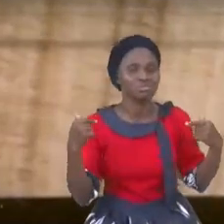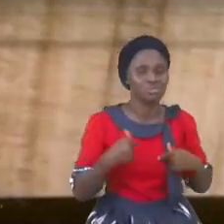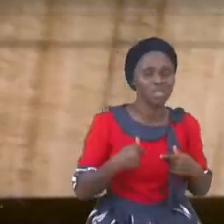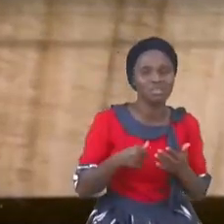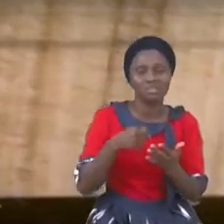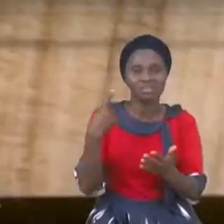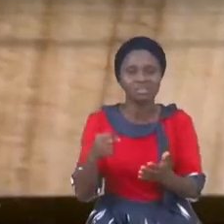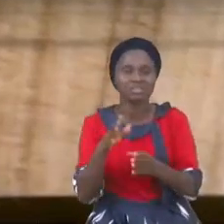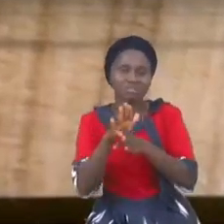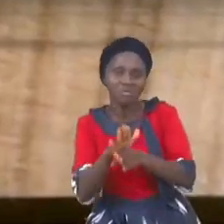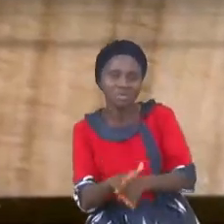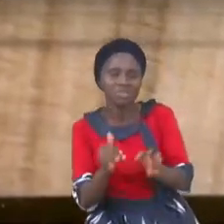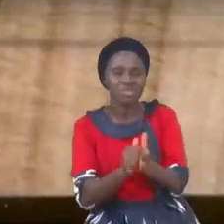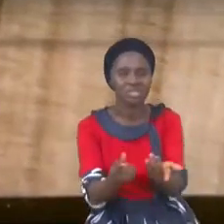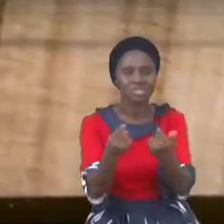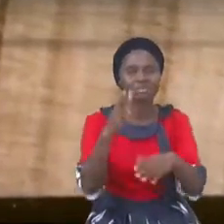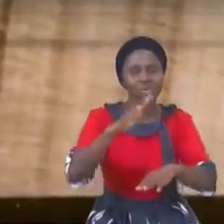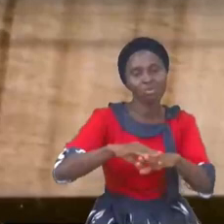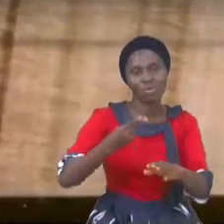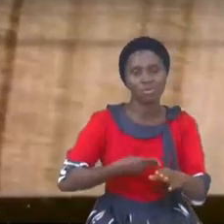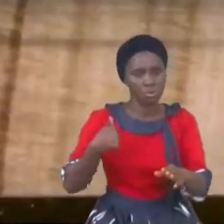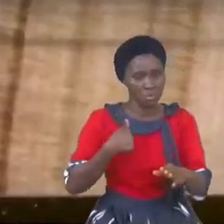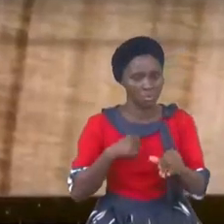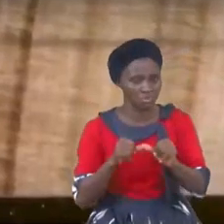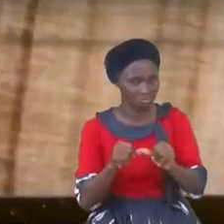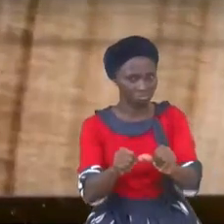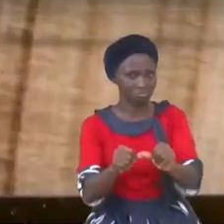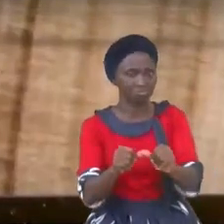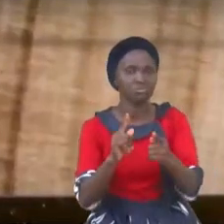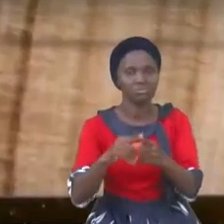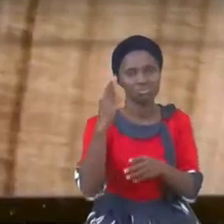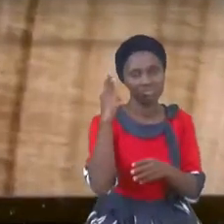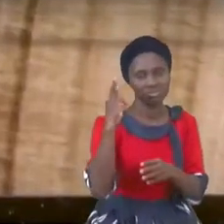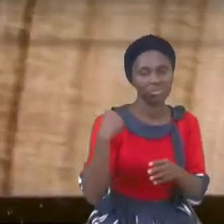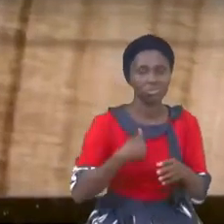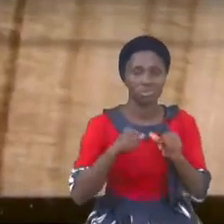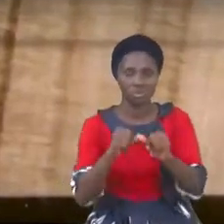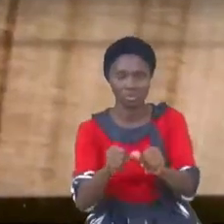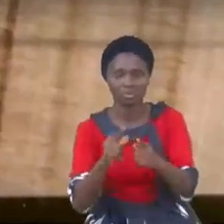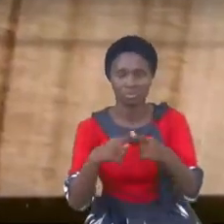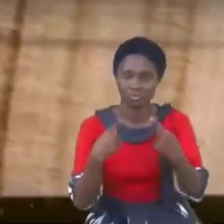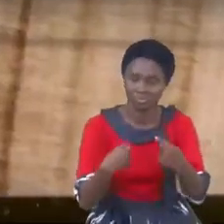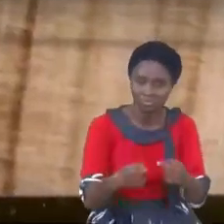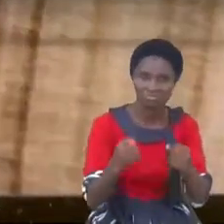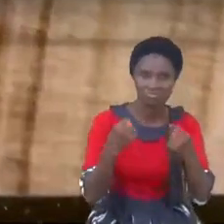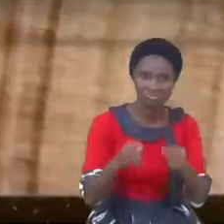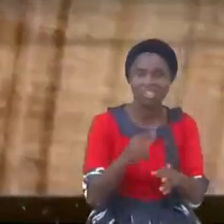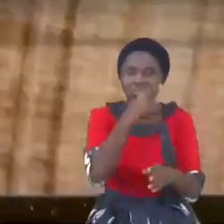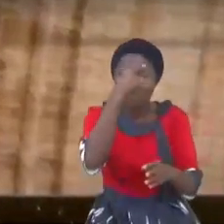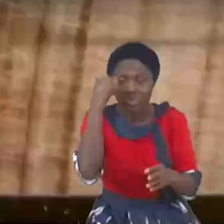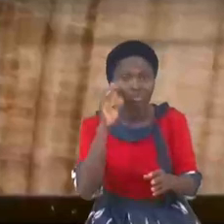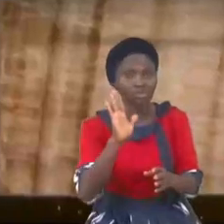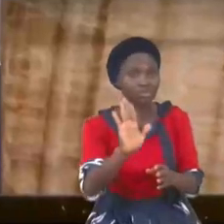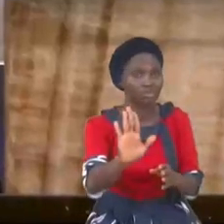douleur qu'on ressentait, nous continuons d'avancer, de prêcher, de pousser, parce que votre salut